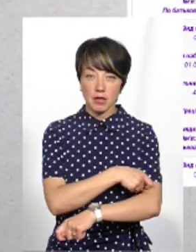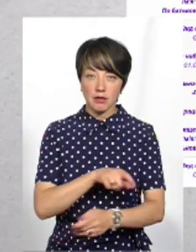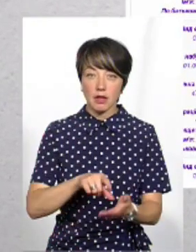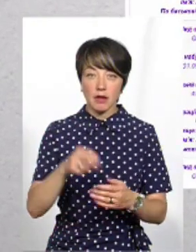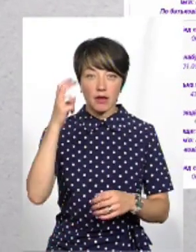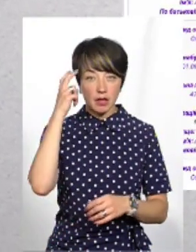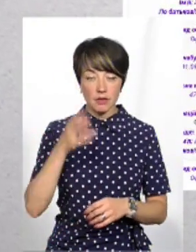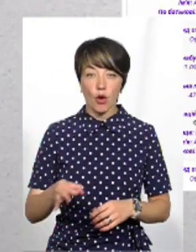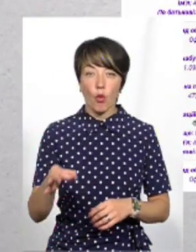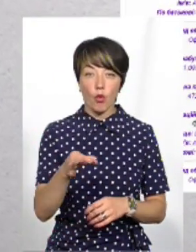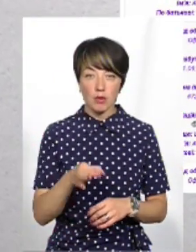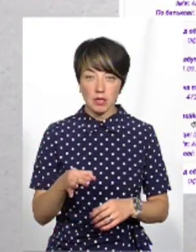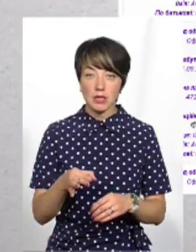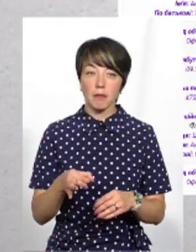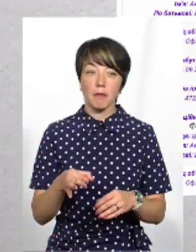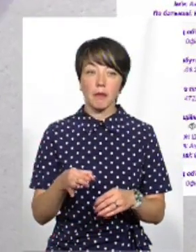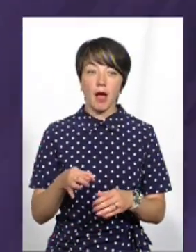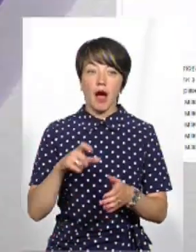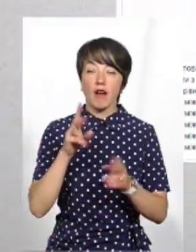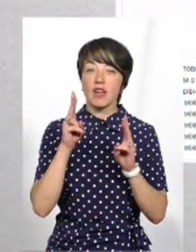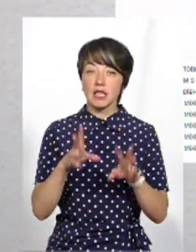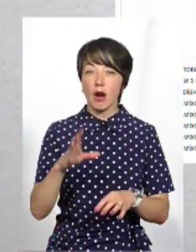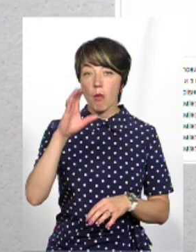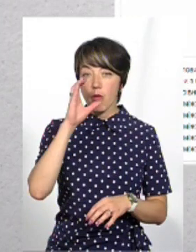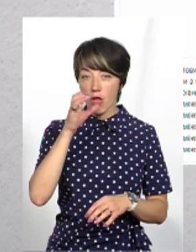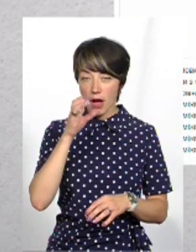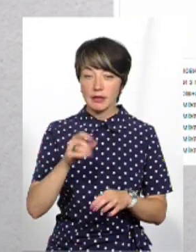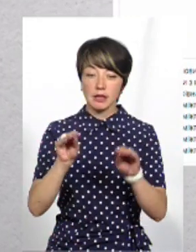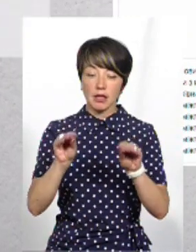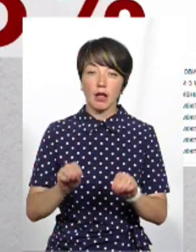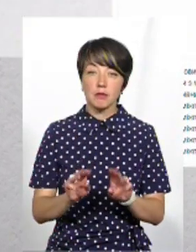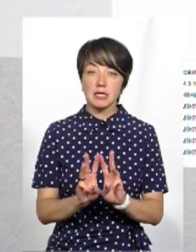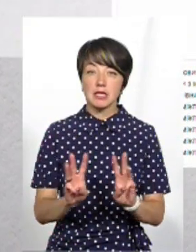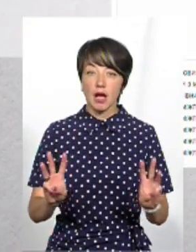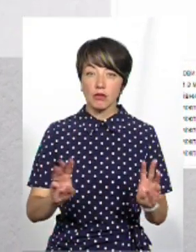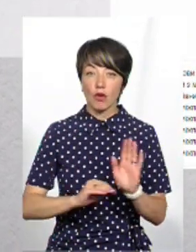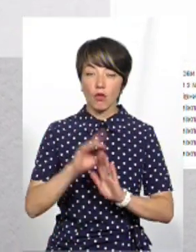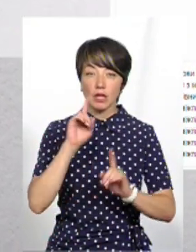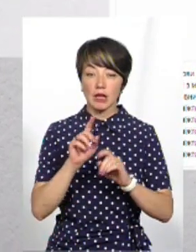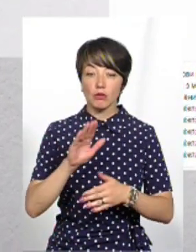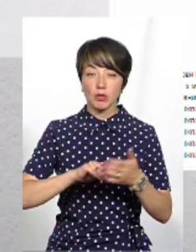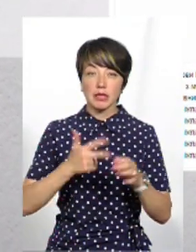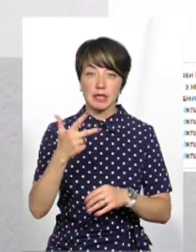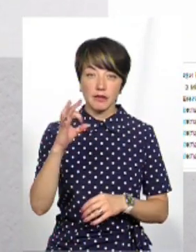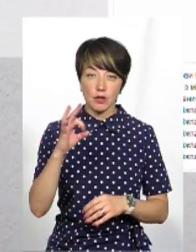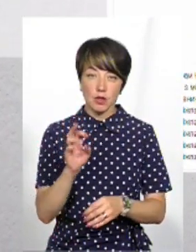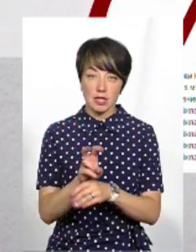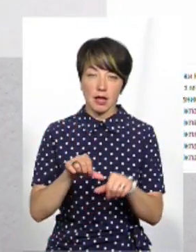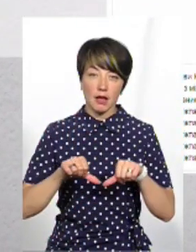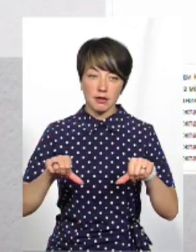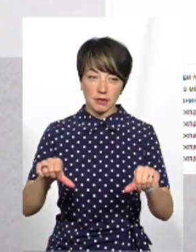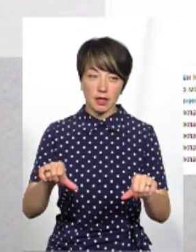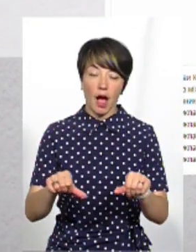квадратних у Київській області, апартаменти у Болгарії. За даними сайту Верховної Ради, пропустив 3% пленарних засідань, за